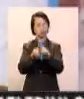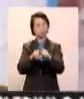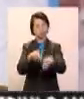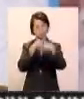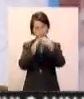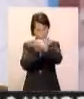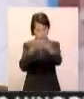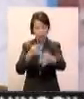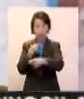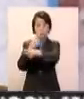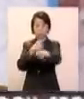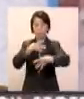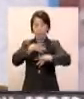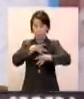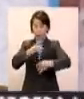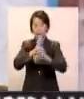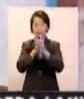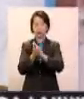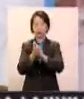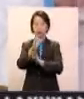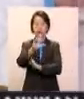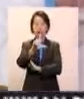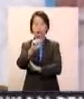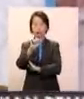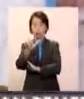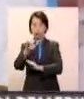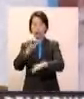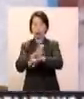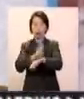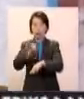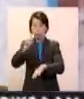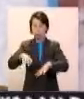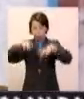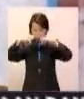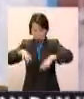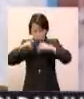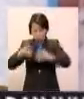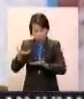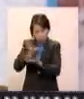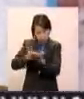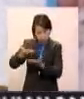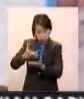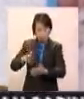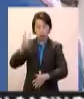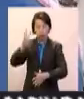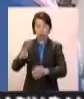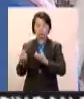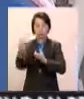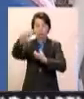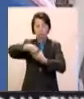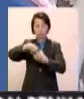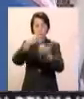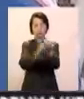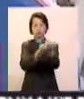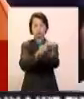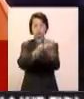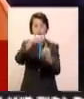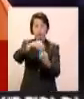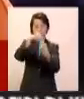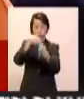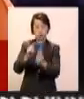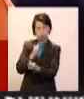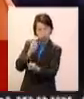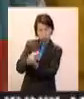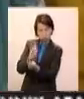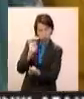memaklumkan sesiapa yang berminat menjadi lay counselor perlu menjalani ujian saringan dan wajib menyertai kursus khas bagi